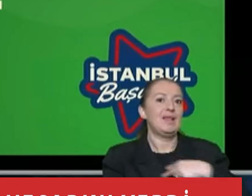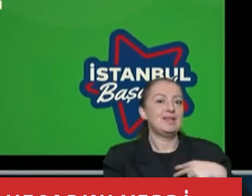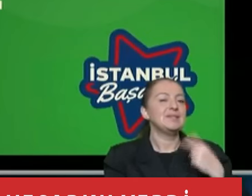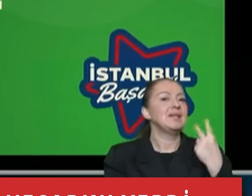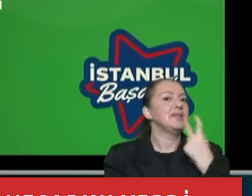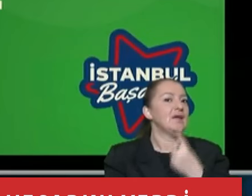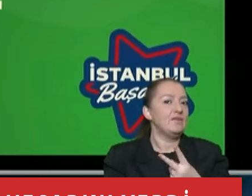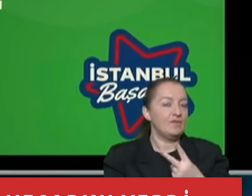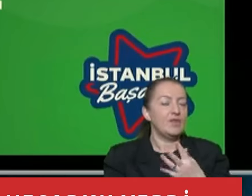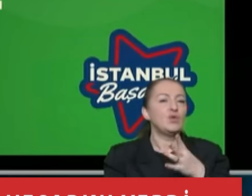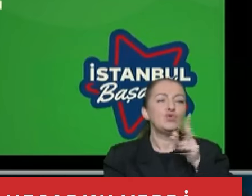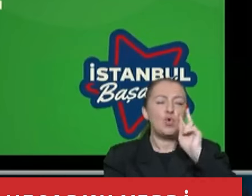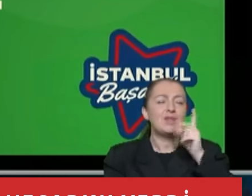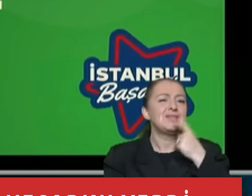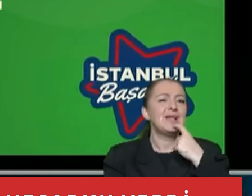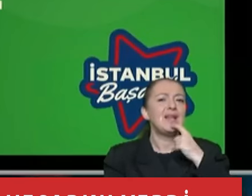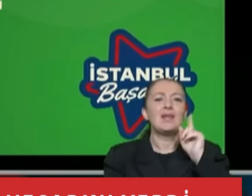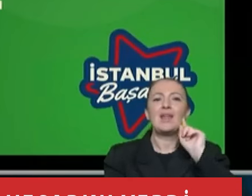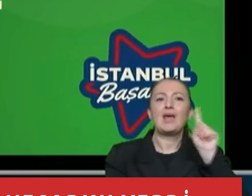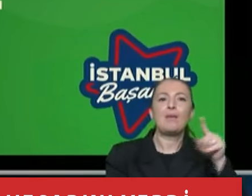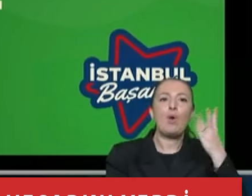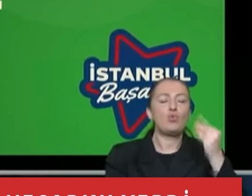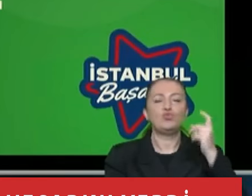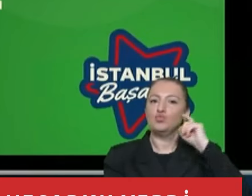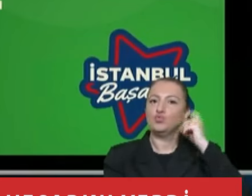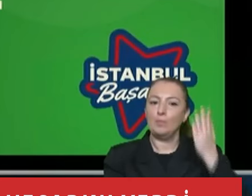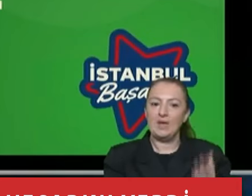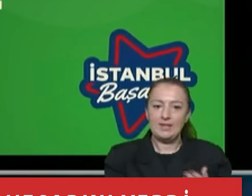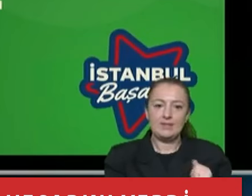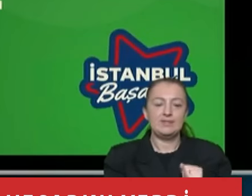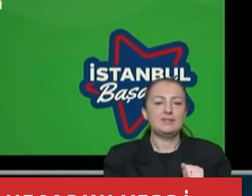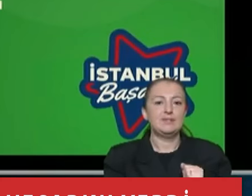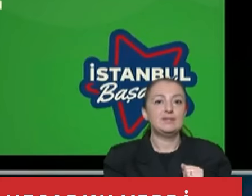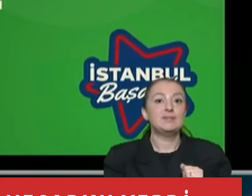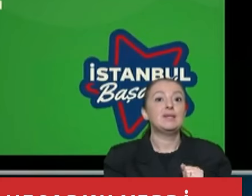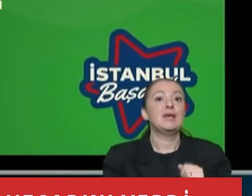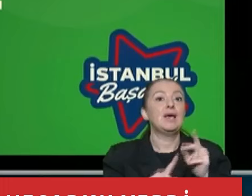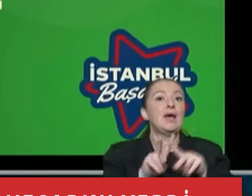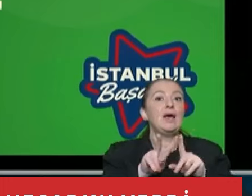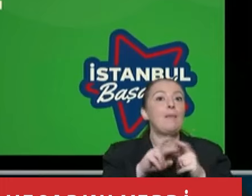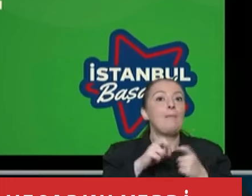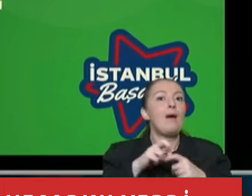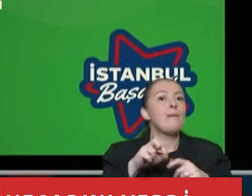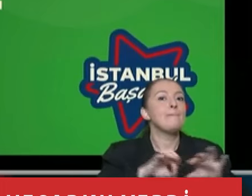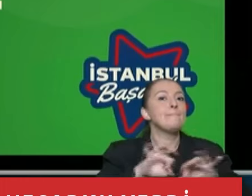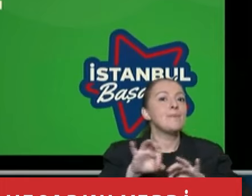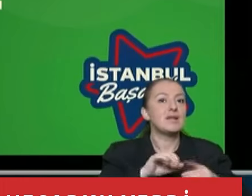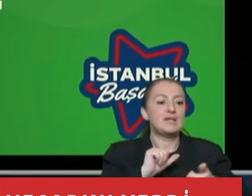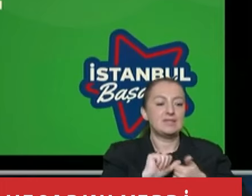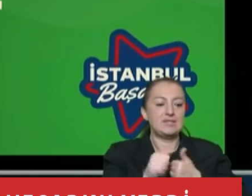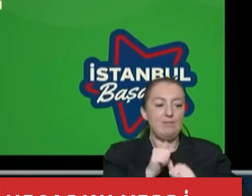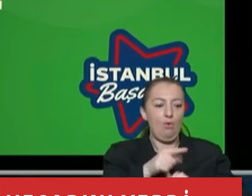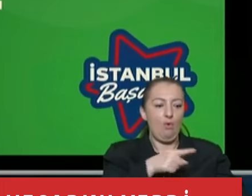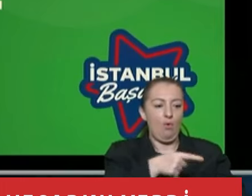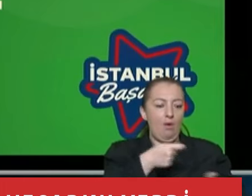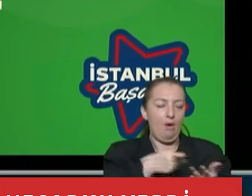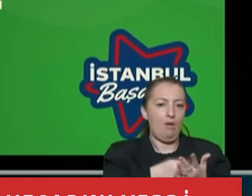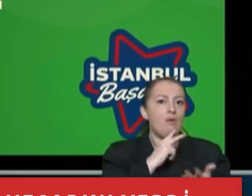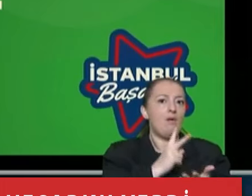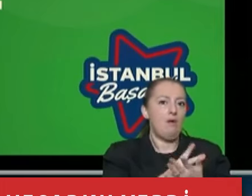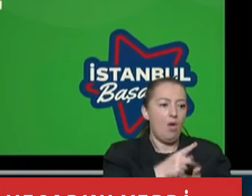tarafından son yıllarda ihmal edil düşünmekteyiz imar Planlarında spor alanı olarak tanımlanmış kamu arazilerini